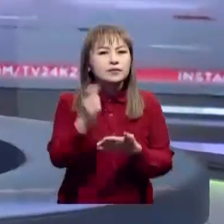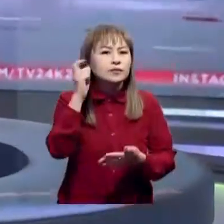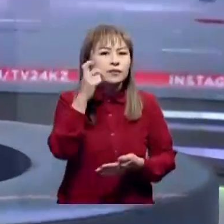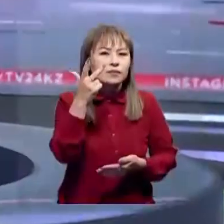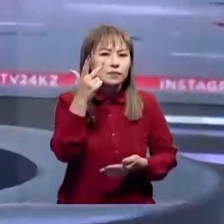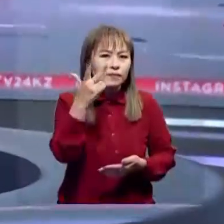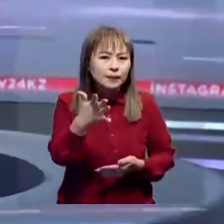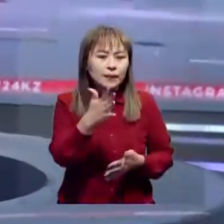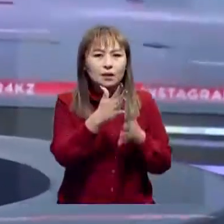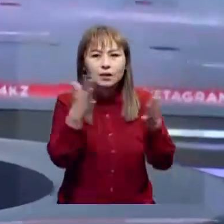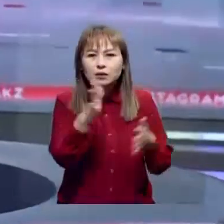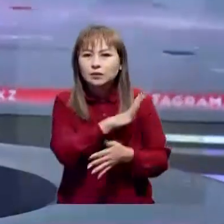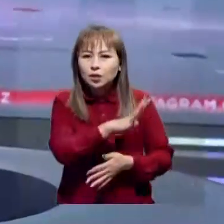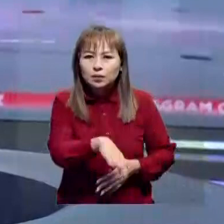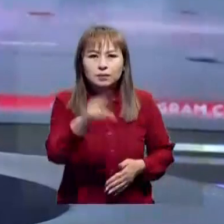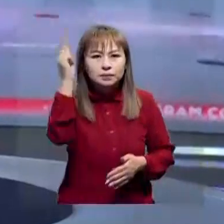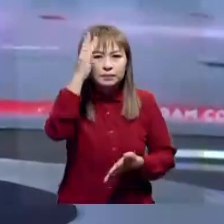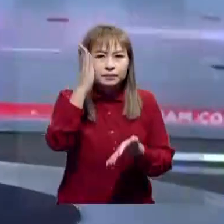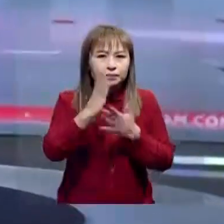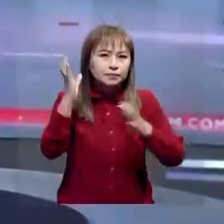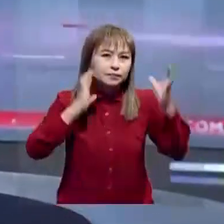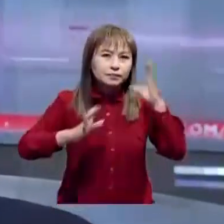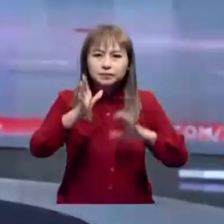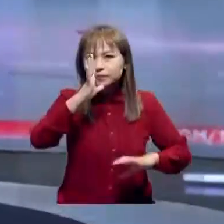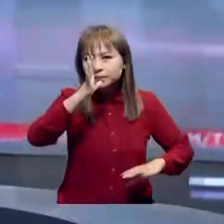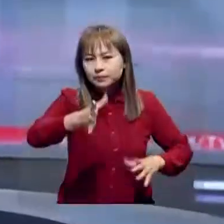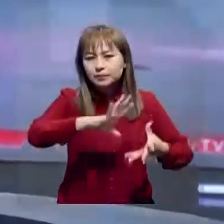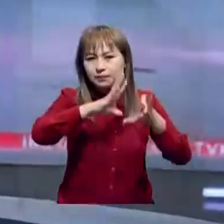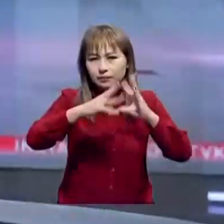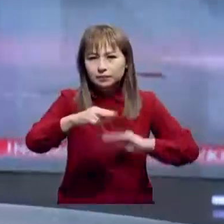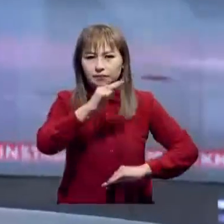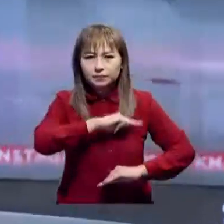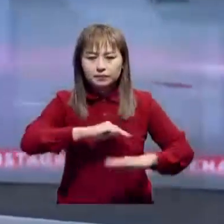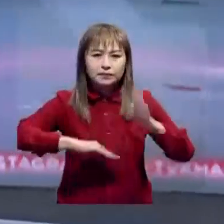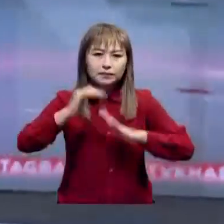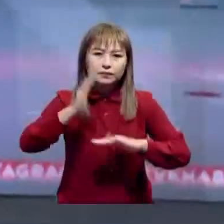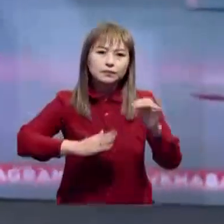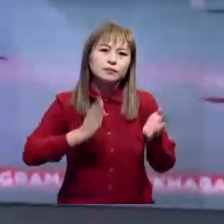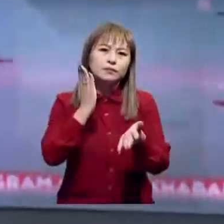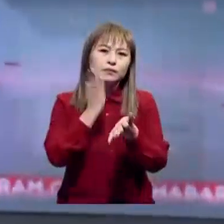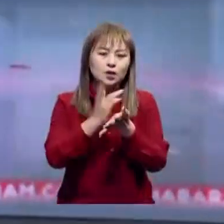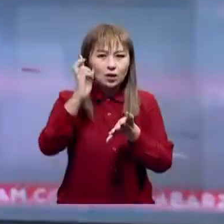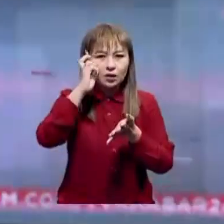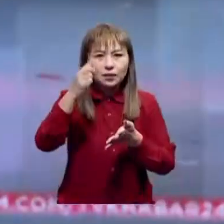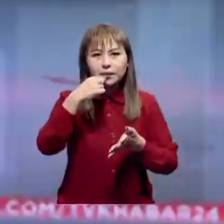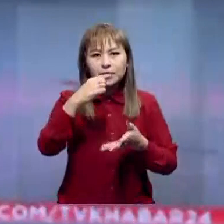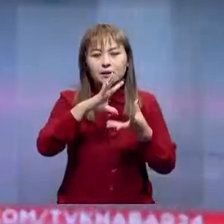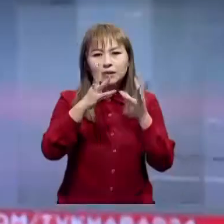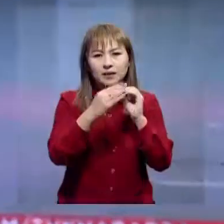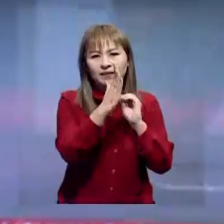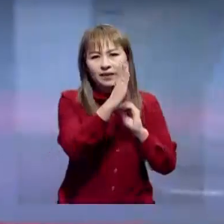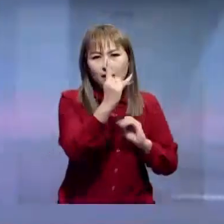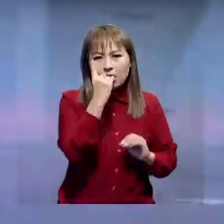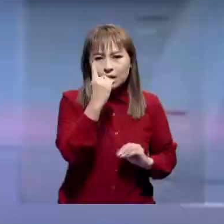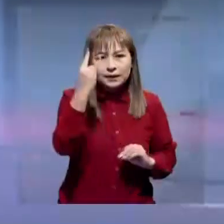Резервке жасы 35-тен аспаған жоғары білімі және 5 жыл жалпы жұмыс тәжірибесі бар мемлекеттік тілді В1 деңгейінде